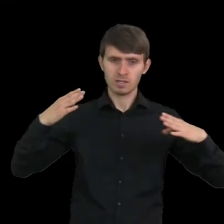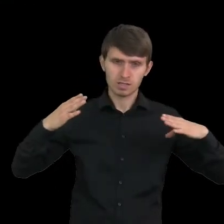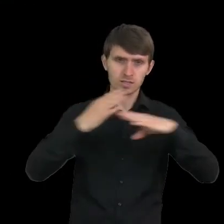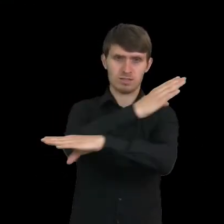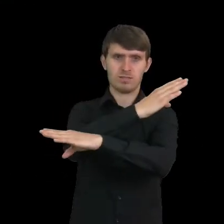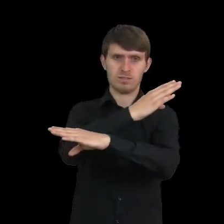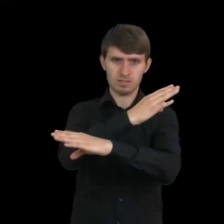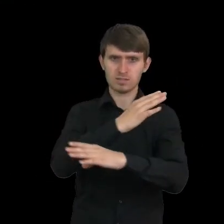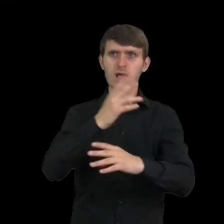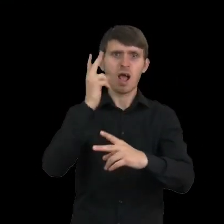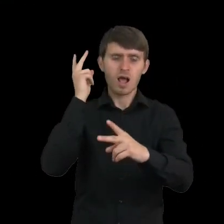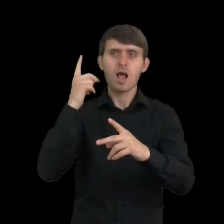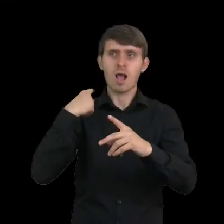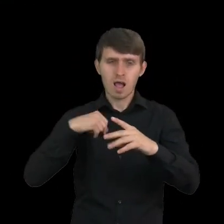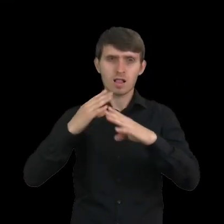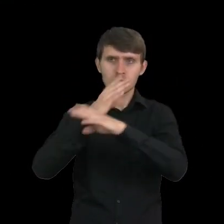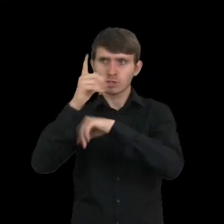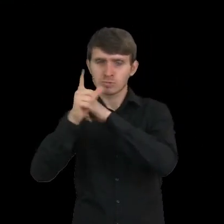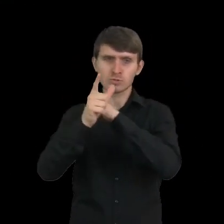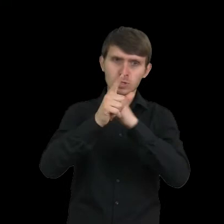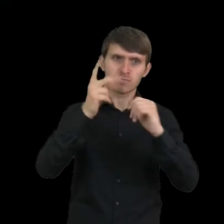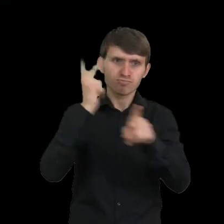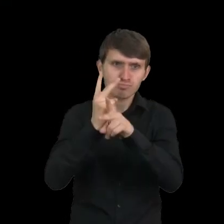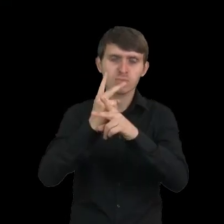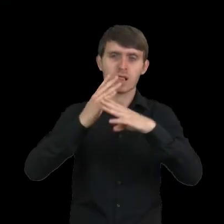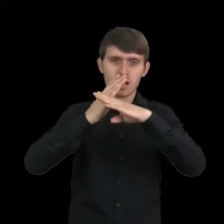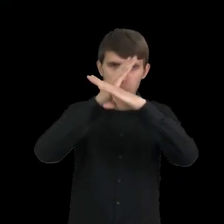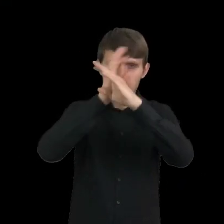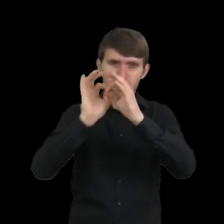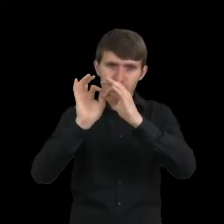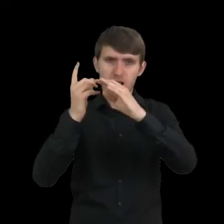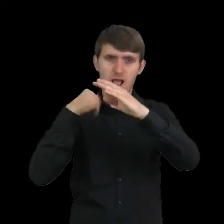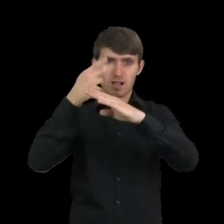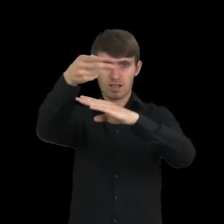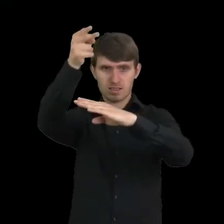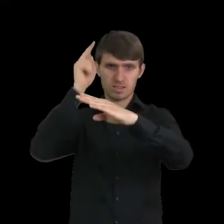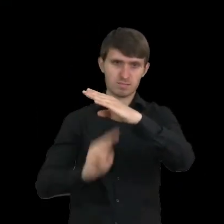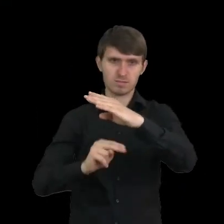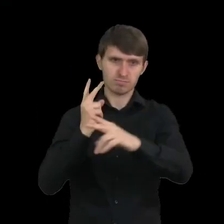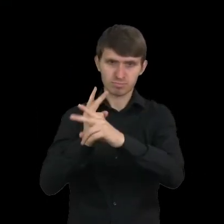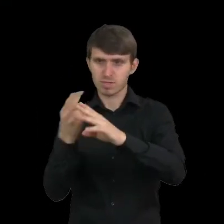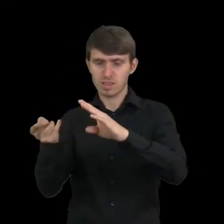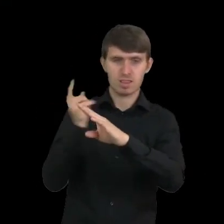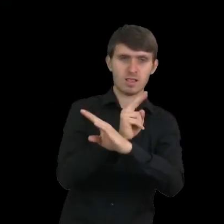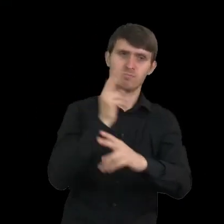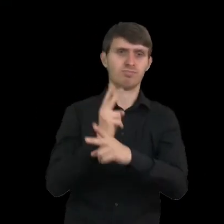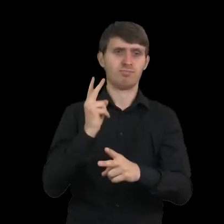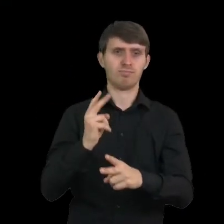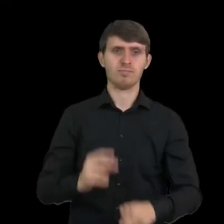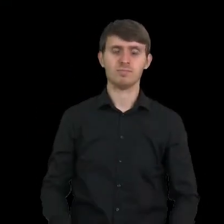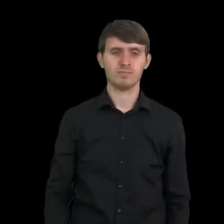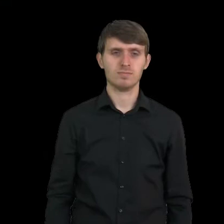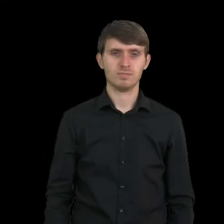odcinków. te kąty znajdują się dokładnie naprzeciw siebie. I takie kąty, które znajdują się naprzeciwko siebie mają